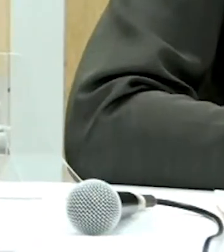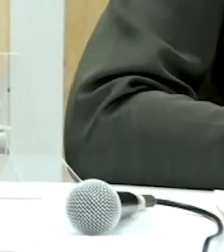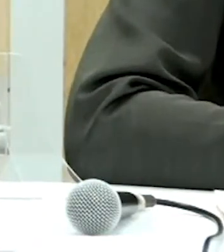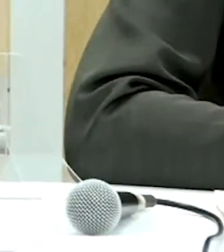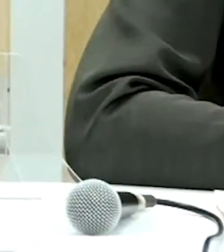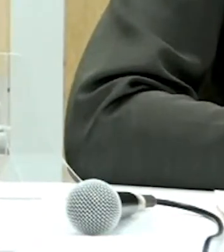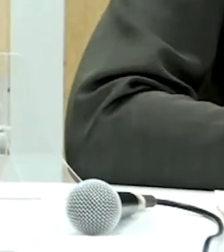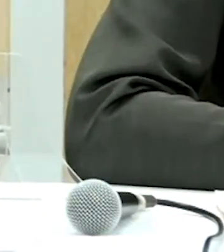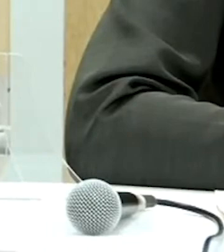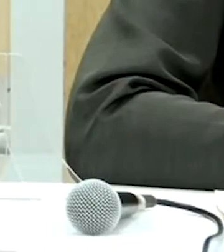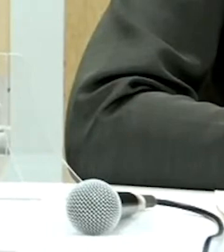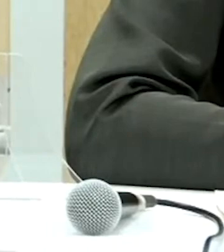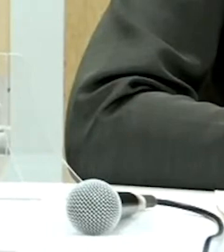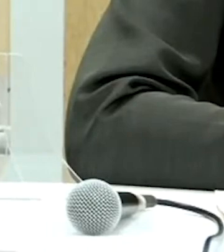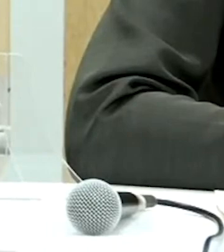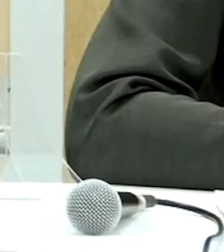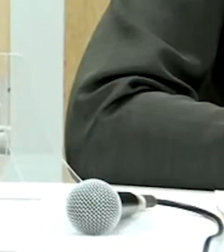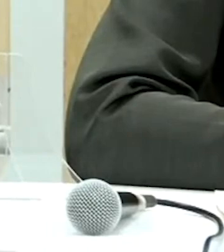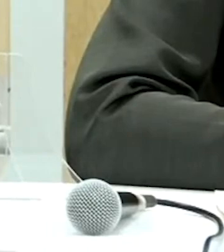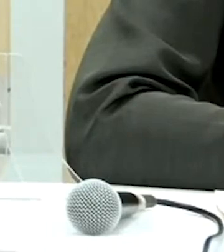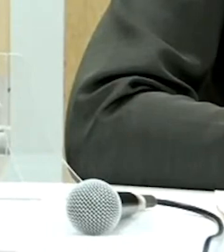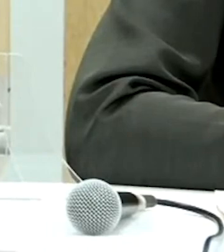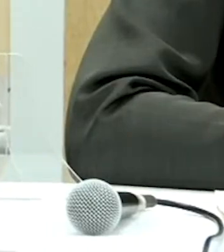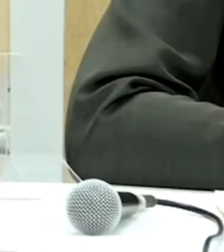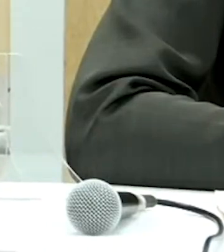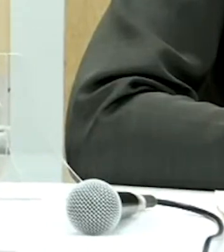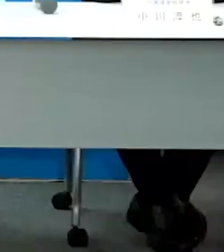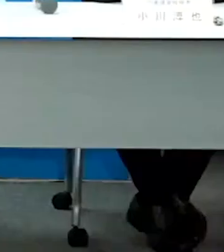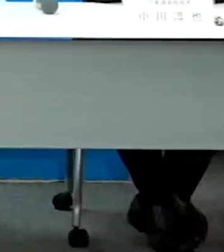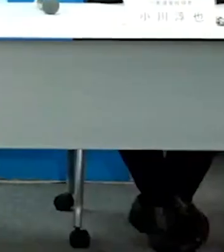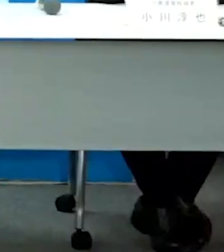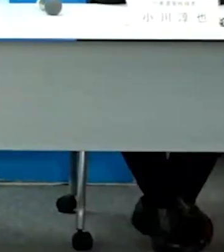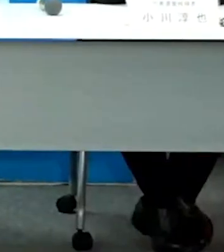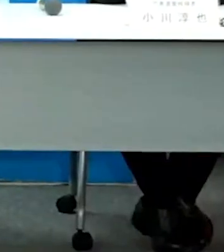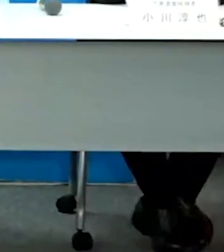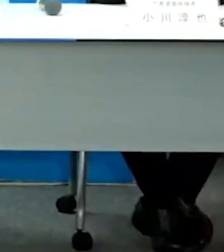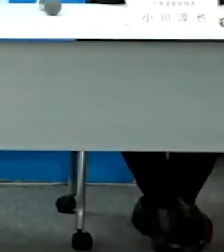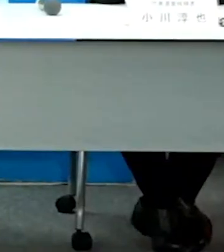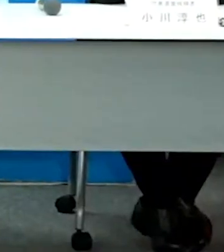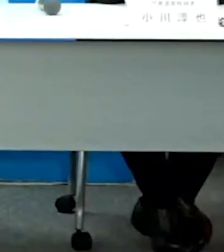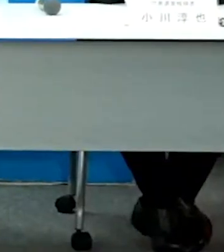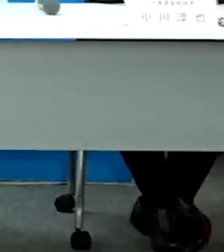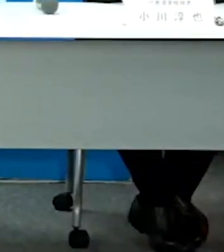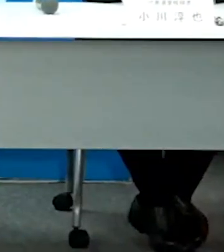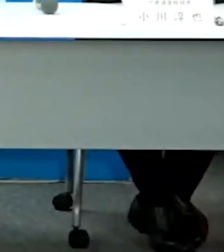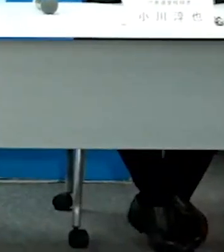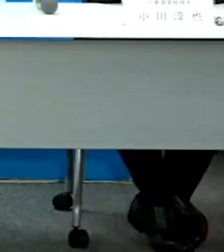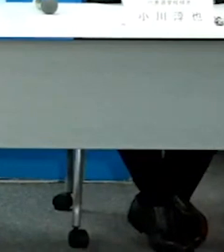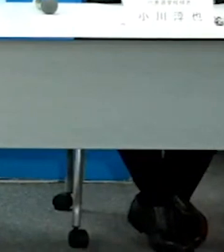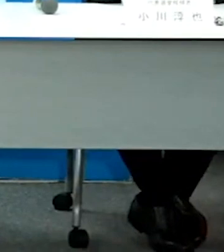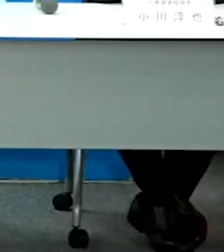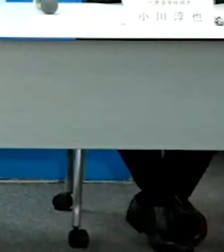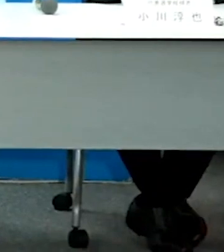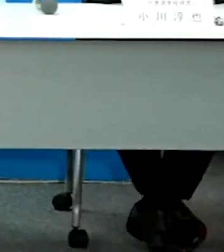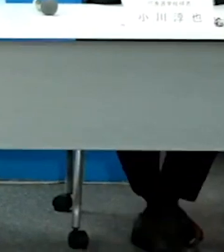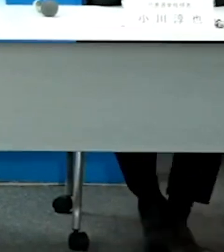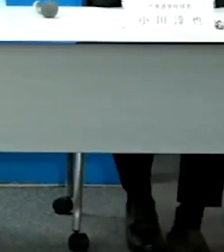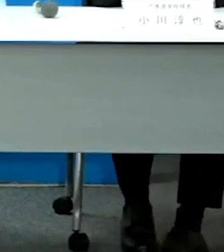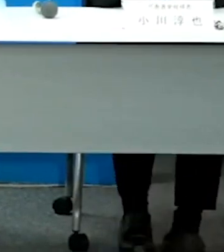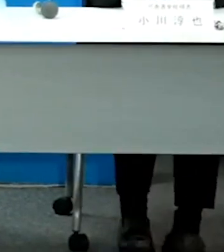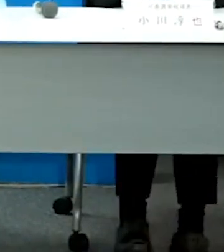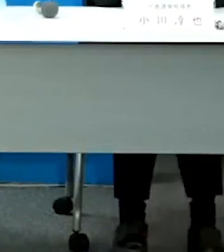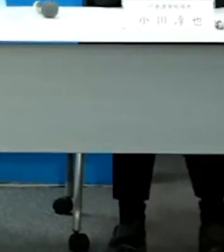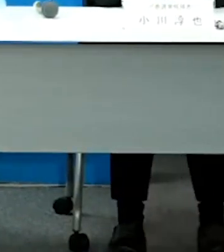政治に参加するパートナーズや党員サポーターの制度についてこれまでの総括とこれからの展望